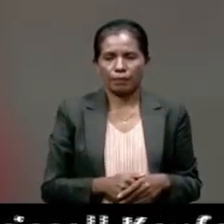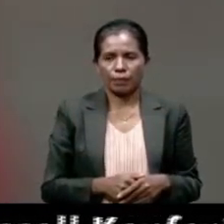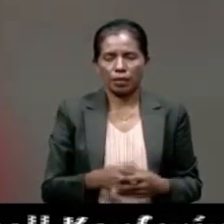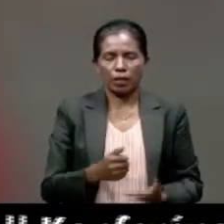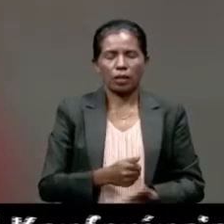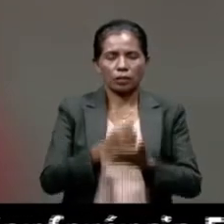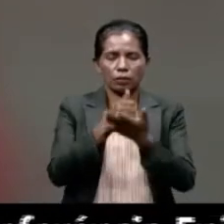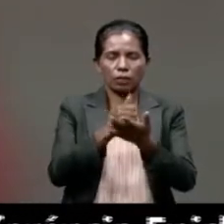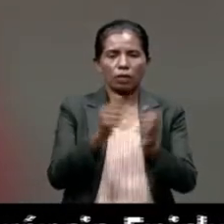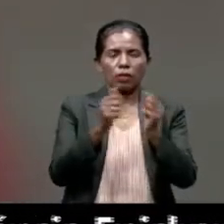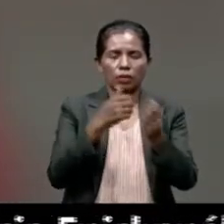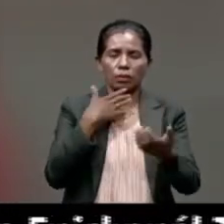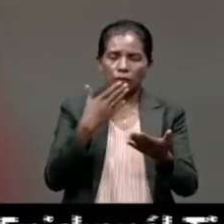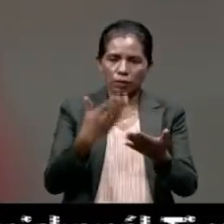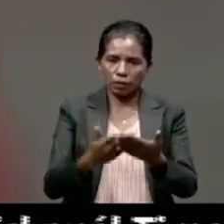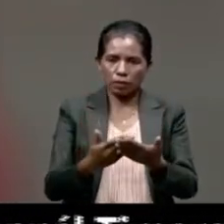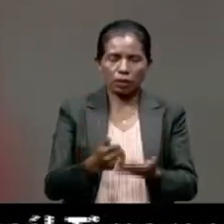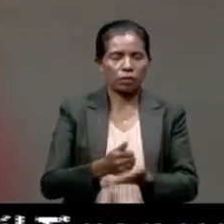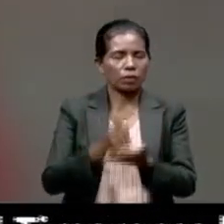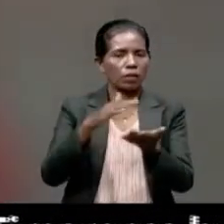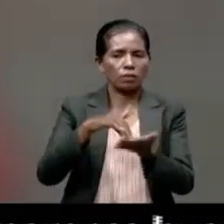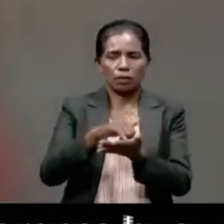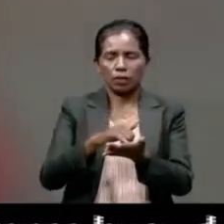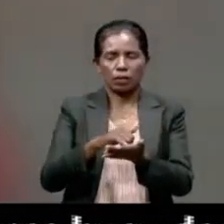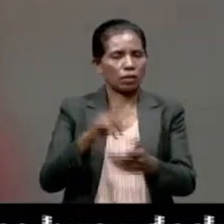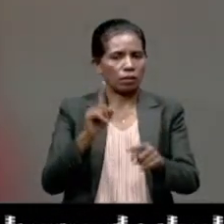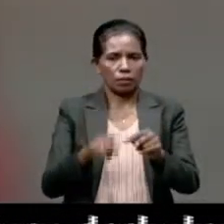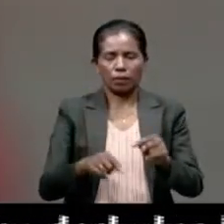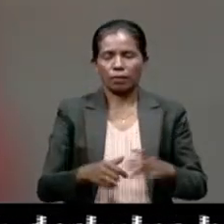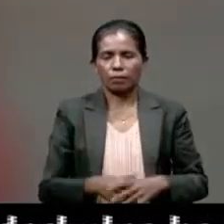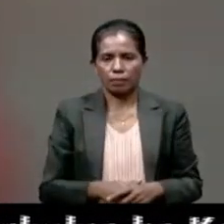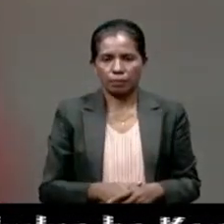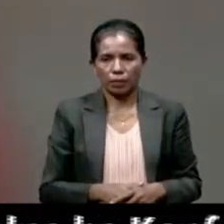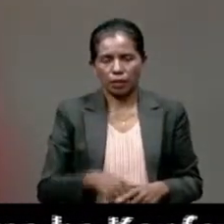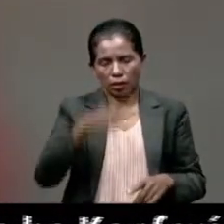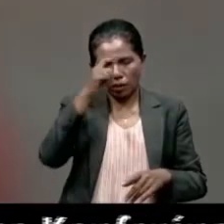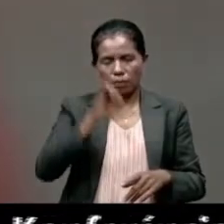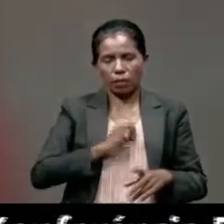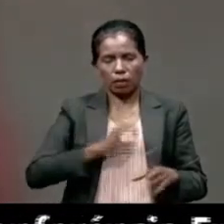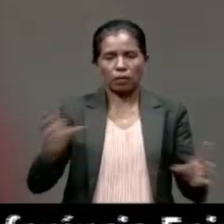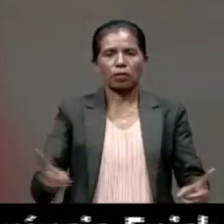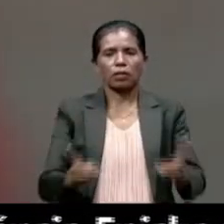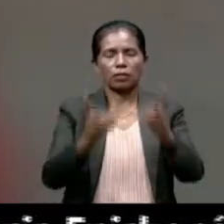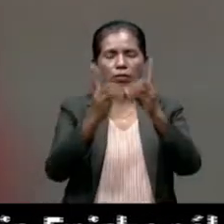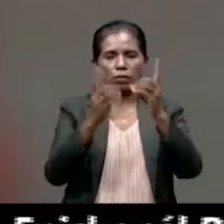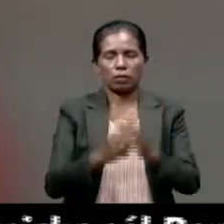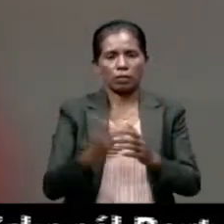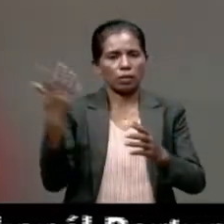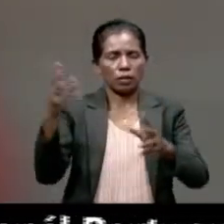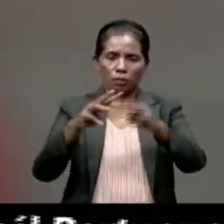atendemen tu dia. Atendemen tu frak. Ini lah. Terbawa sorona.